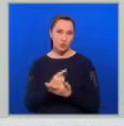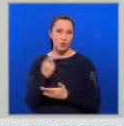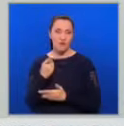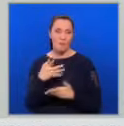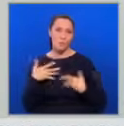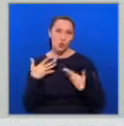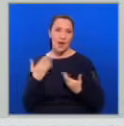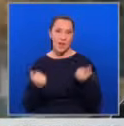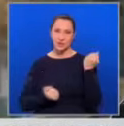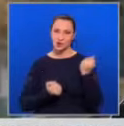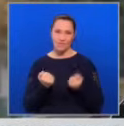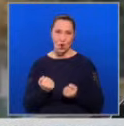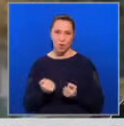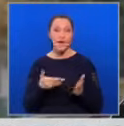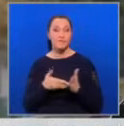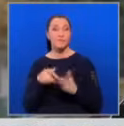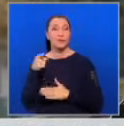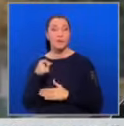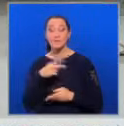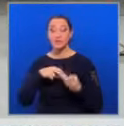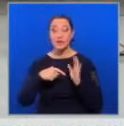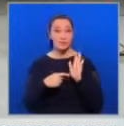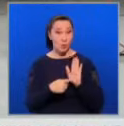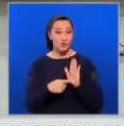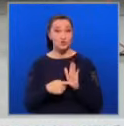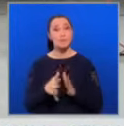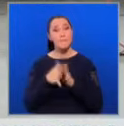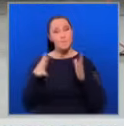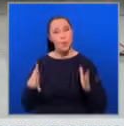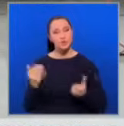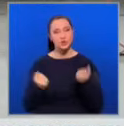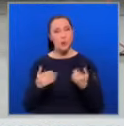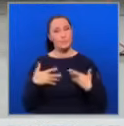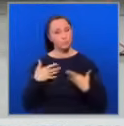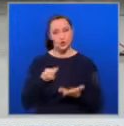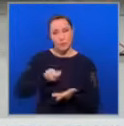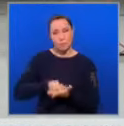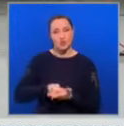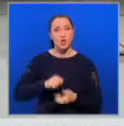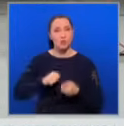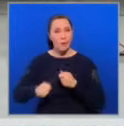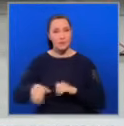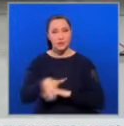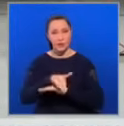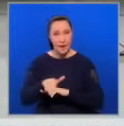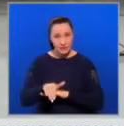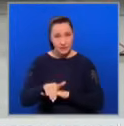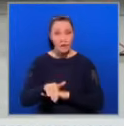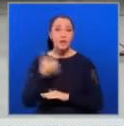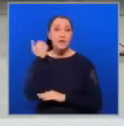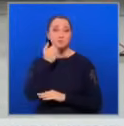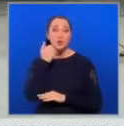това е пожелание на шофьорите въпреки това проверката показа че все повече шофьори предпочитат да плащат глобите си на границата